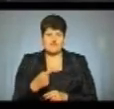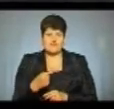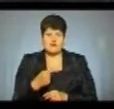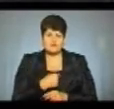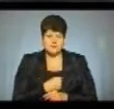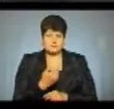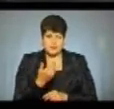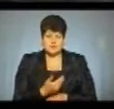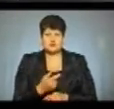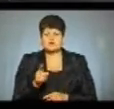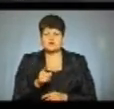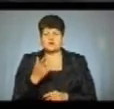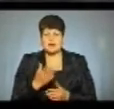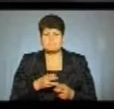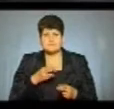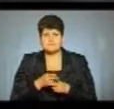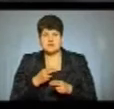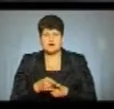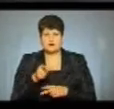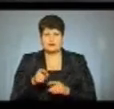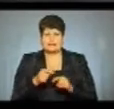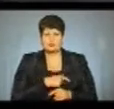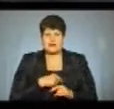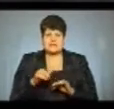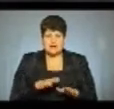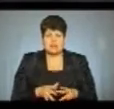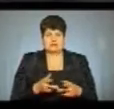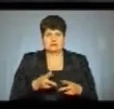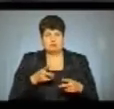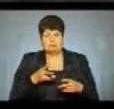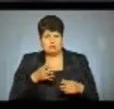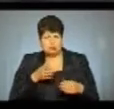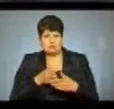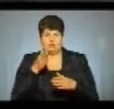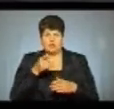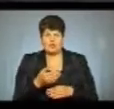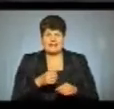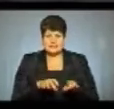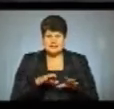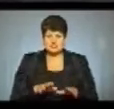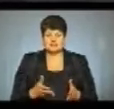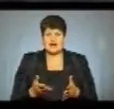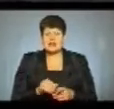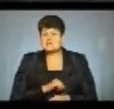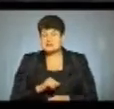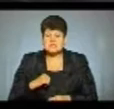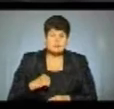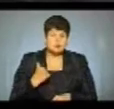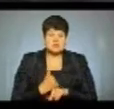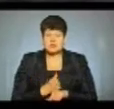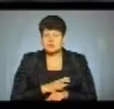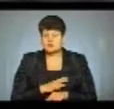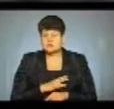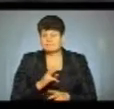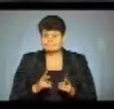звинувачував мене в тому, що я там перешкоджаю його депутатській діяльності, блокую якісь рішення. І найголовніше, до чого в мене була претензія, те,